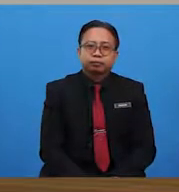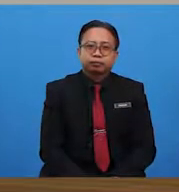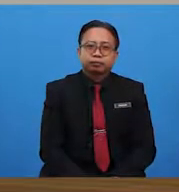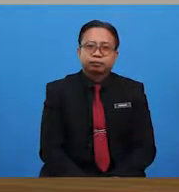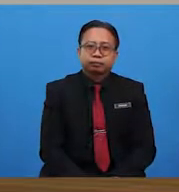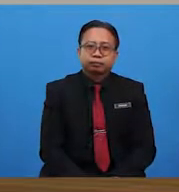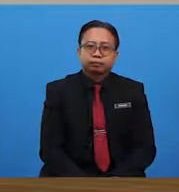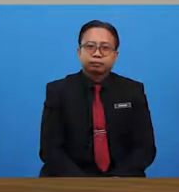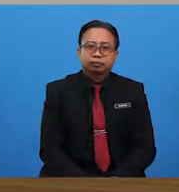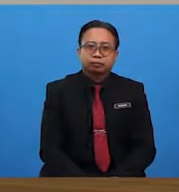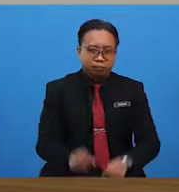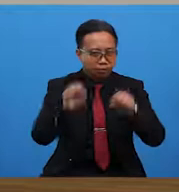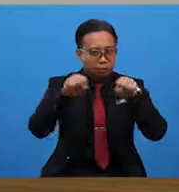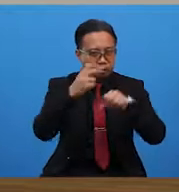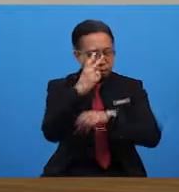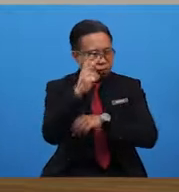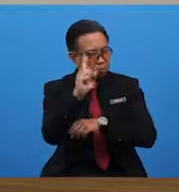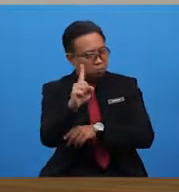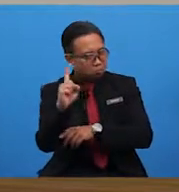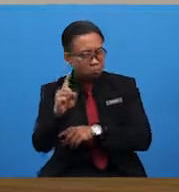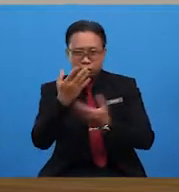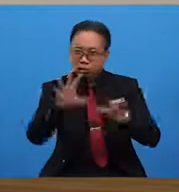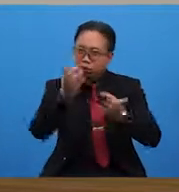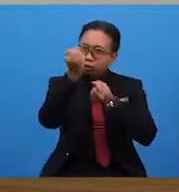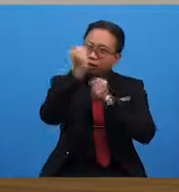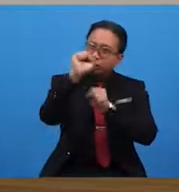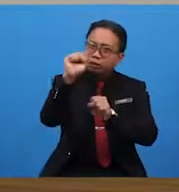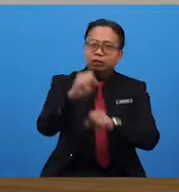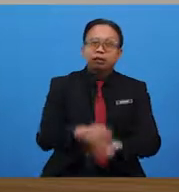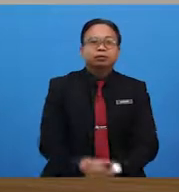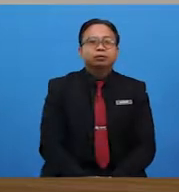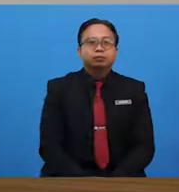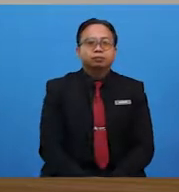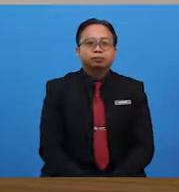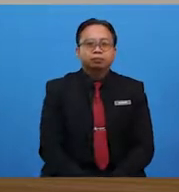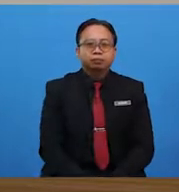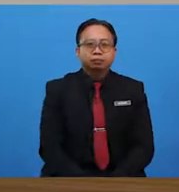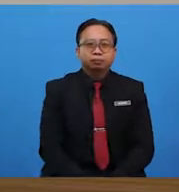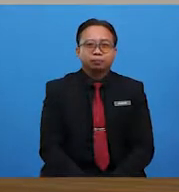Oke kita terpaku depan